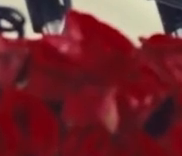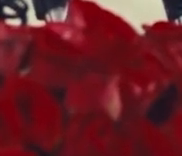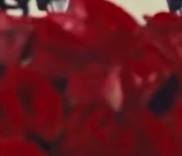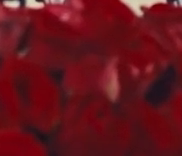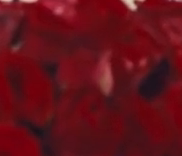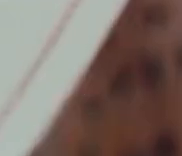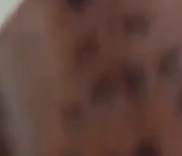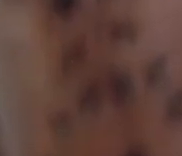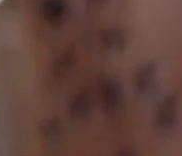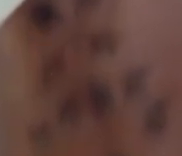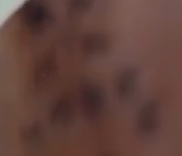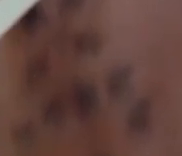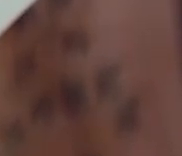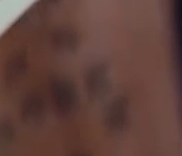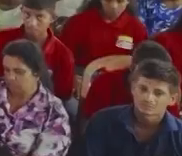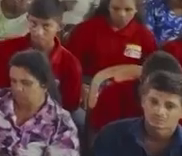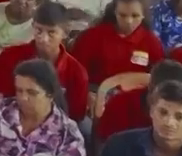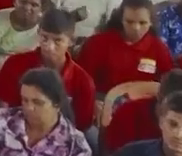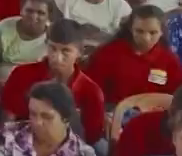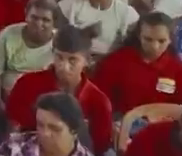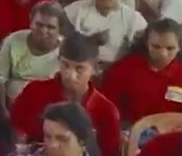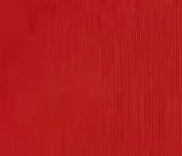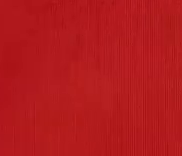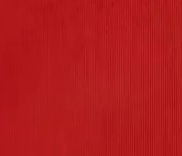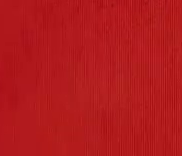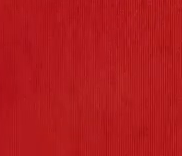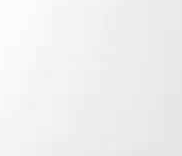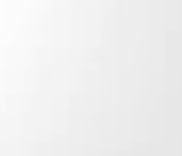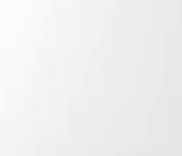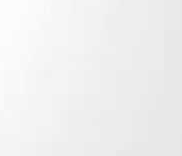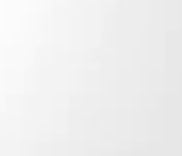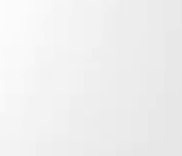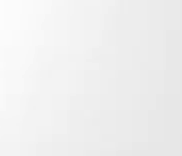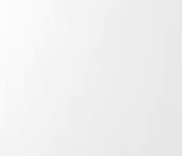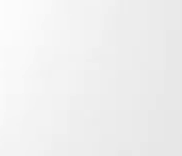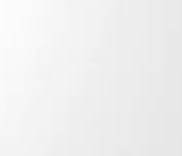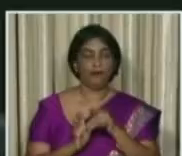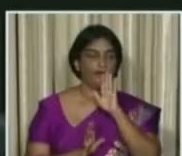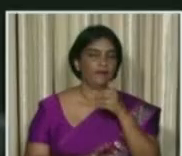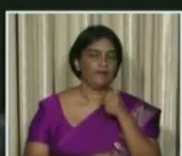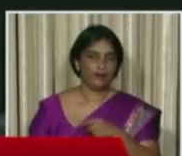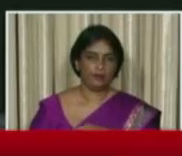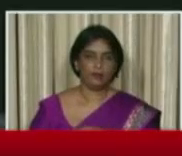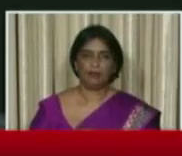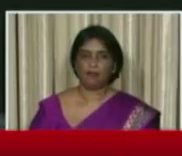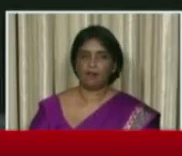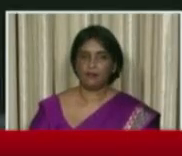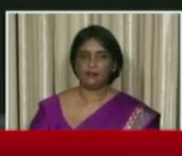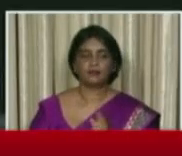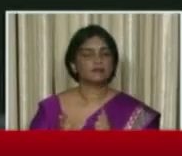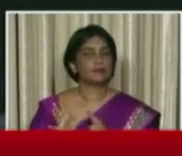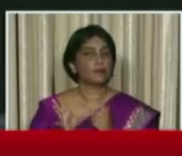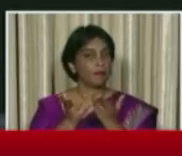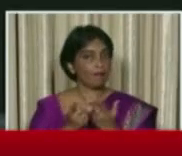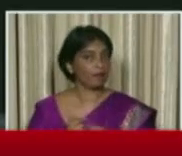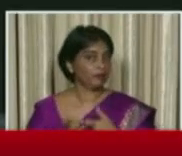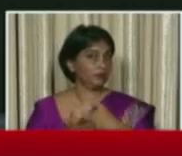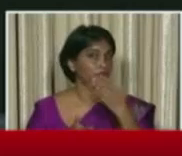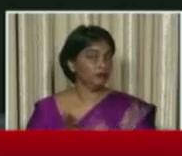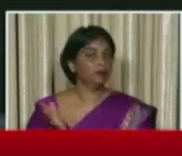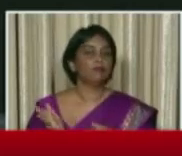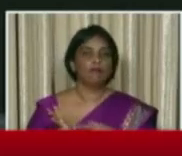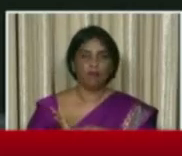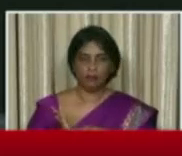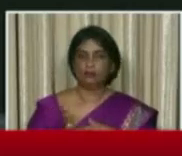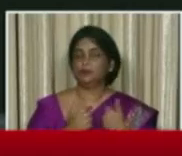අපි දැනුමෙන් සන්නද්ධව පෝසත් රටක් ගොඩනගමු. DP Education විද්‍යනකාධිපති වාර්තාව අනුව තමයි මේ